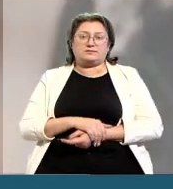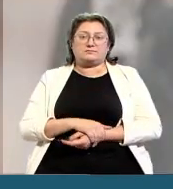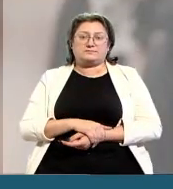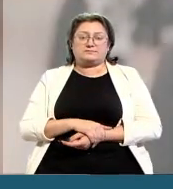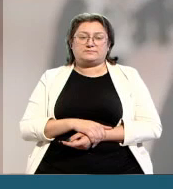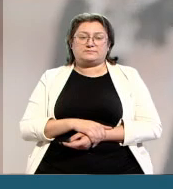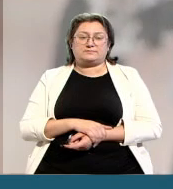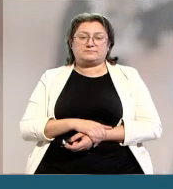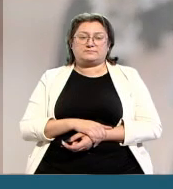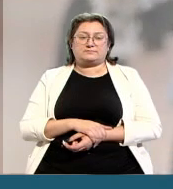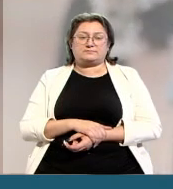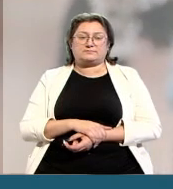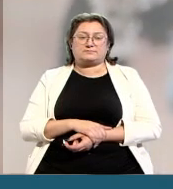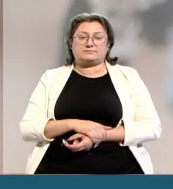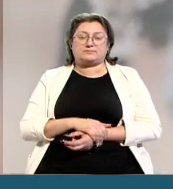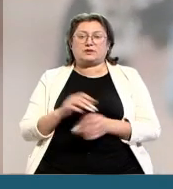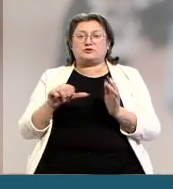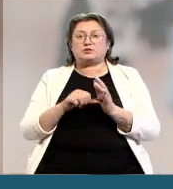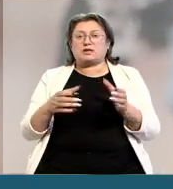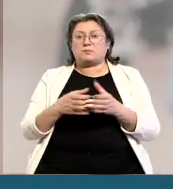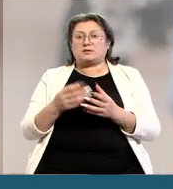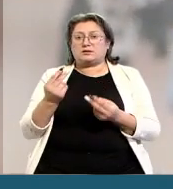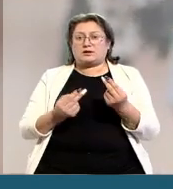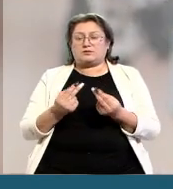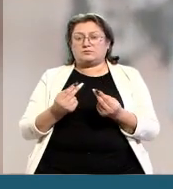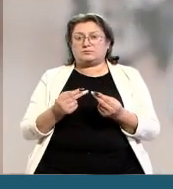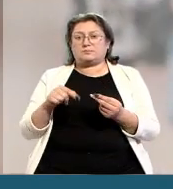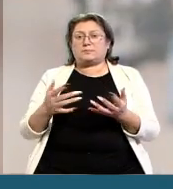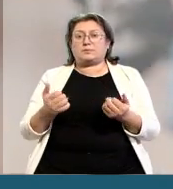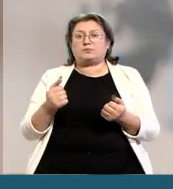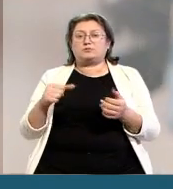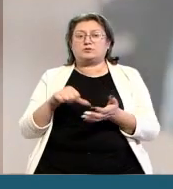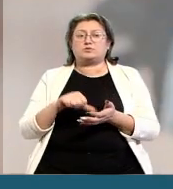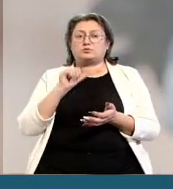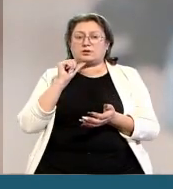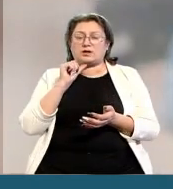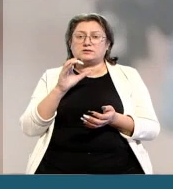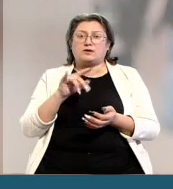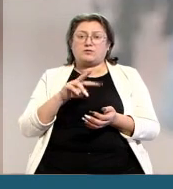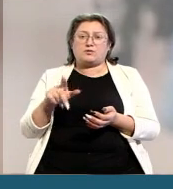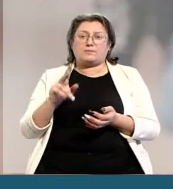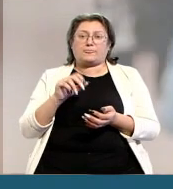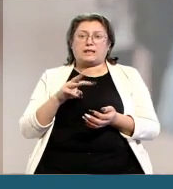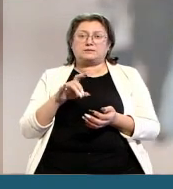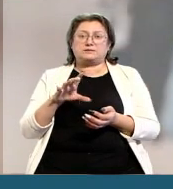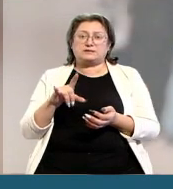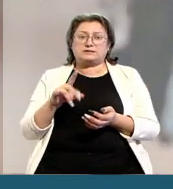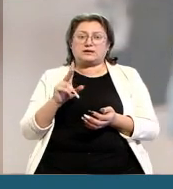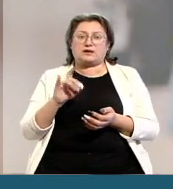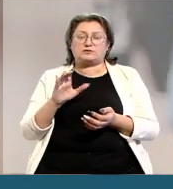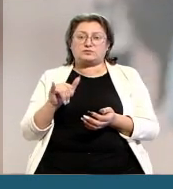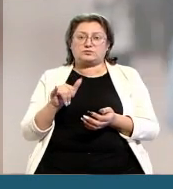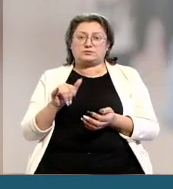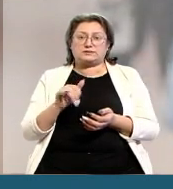лига. Бүгін бізде жартылай финалы. Бүгін бізде 6 команда ойнап тұр. Олар Қостанай қаласынан,